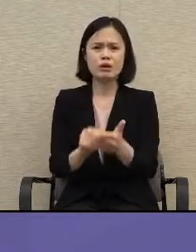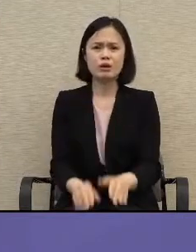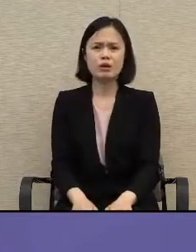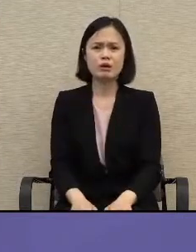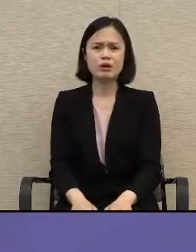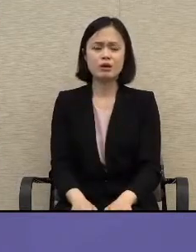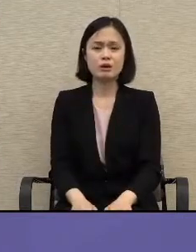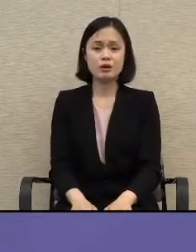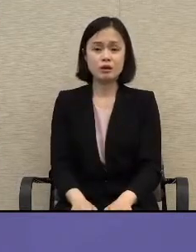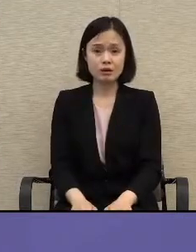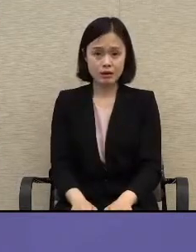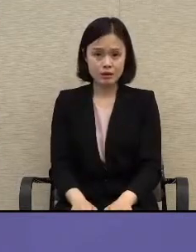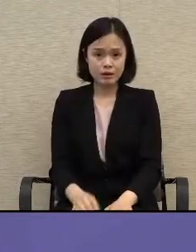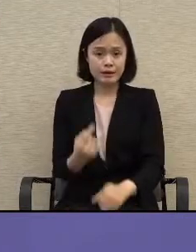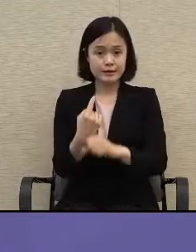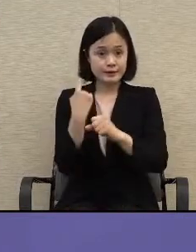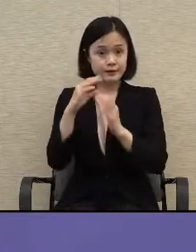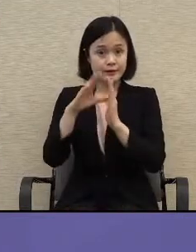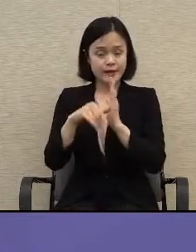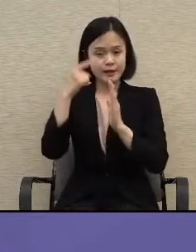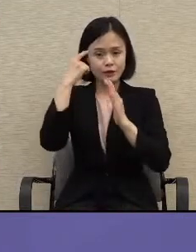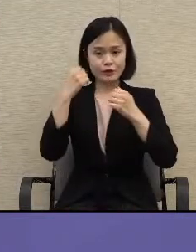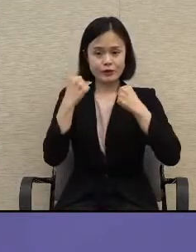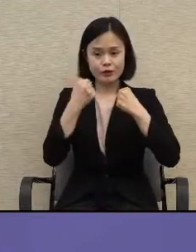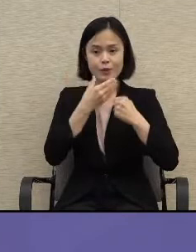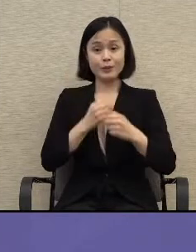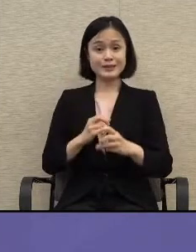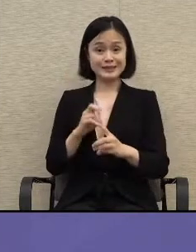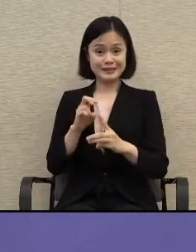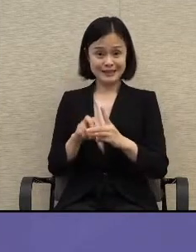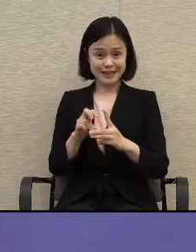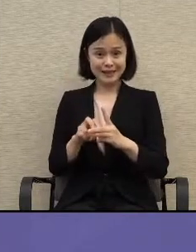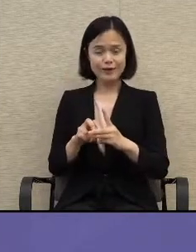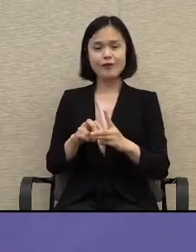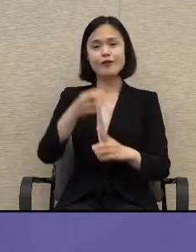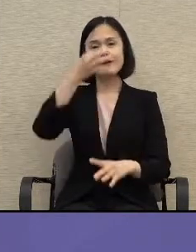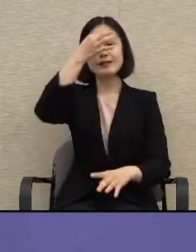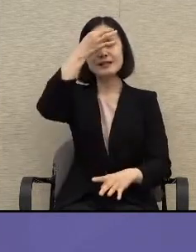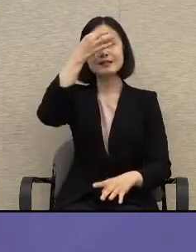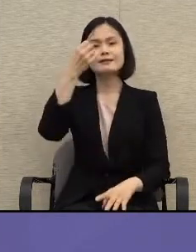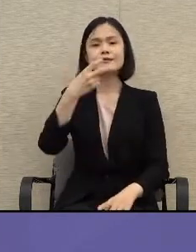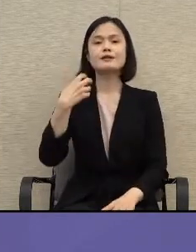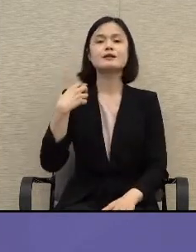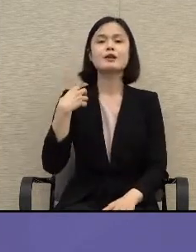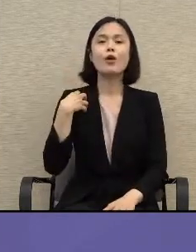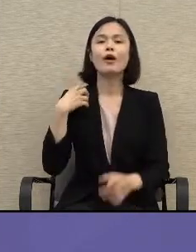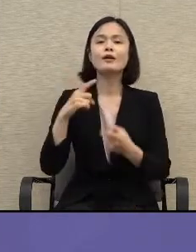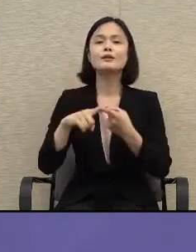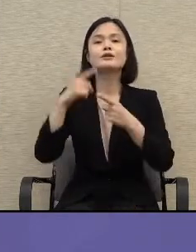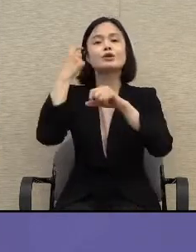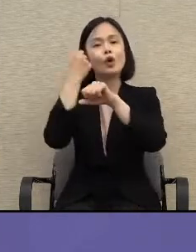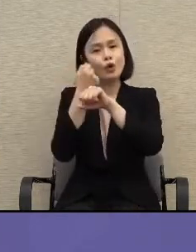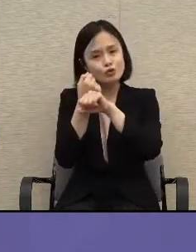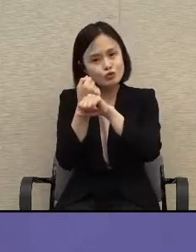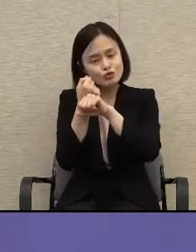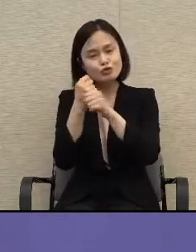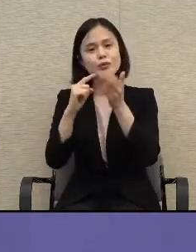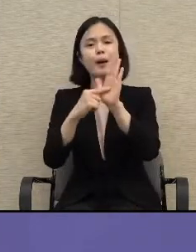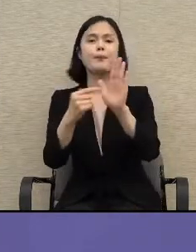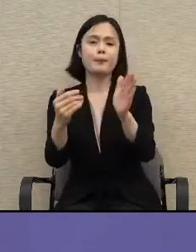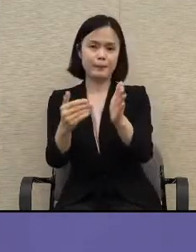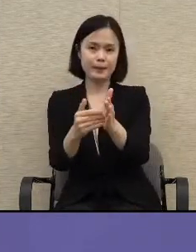정신건강복지센터의 기능과 역할에 대한 연구들이 진행이 되고 그 안에 필수 사업과 선택 사업들이 이제 결정이 되고 그거에